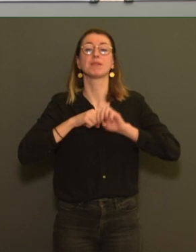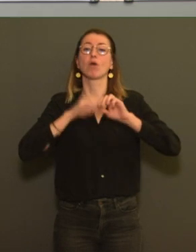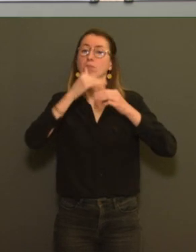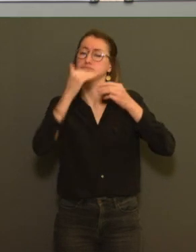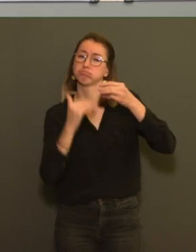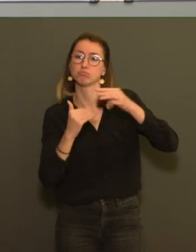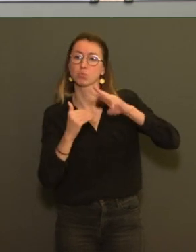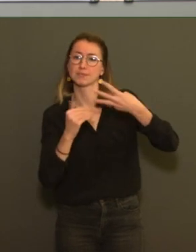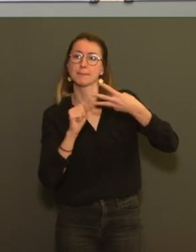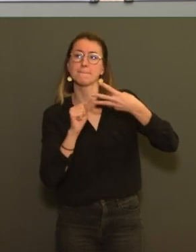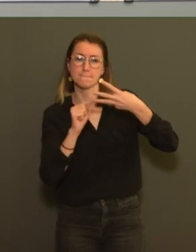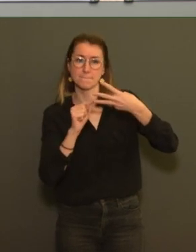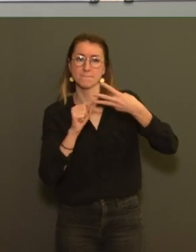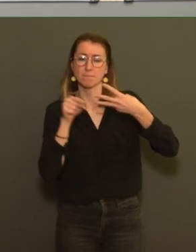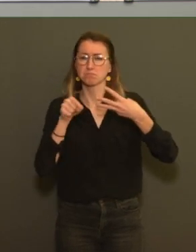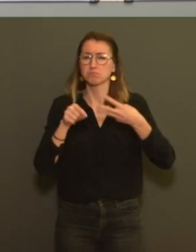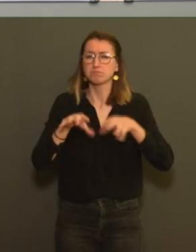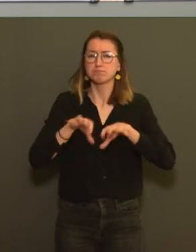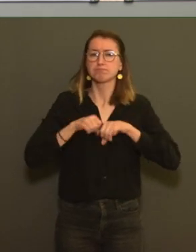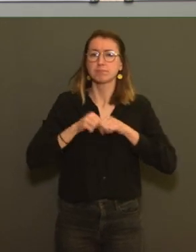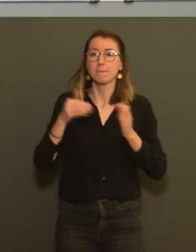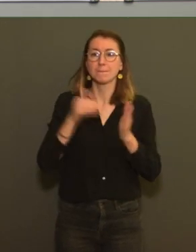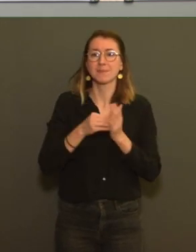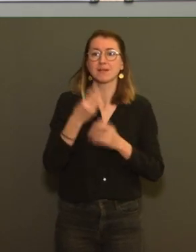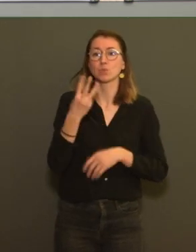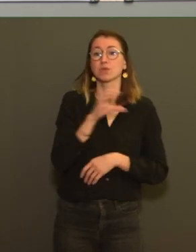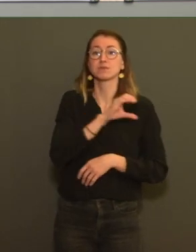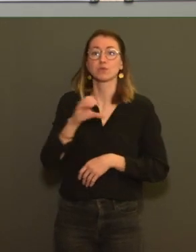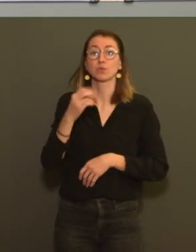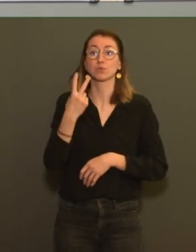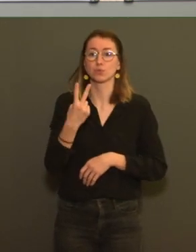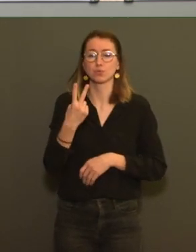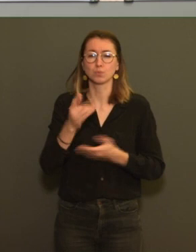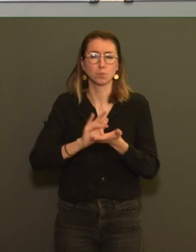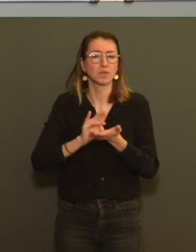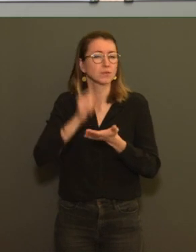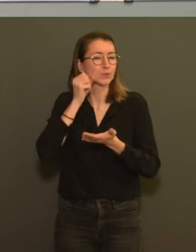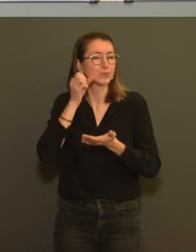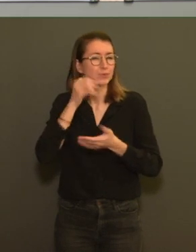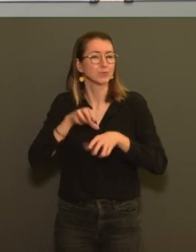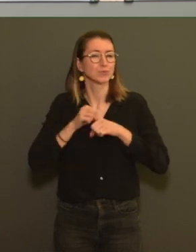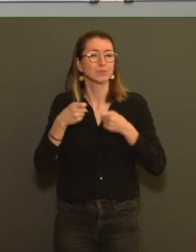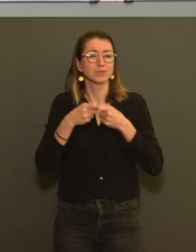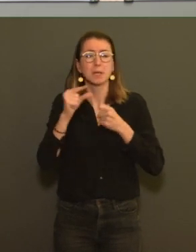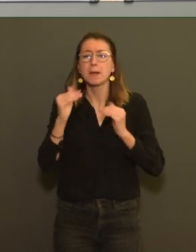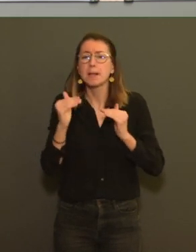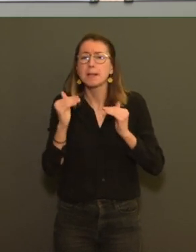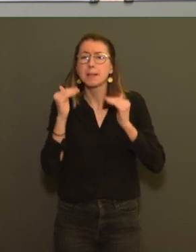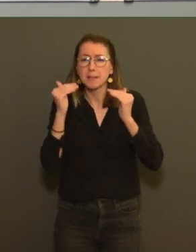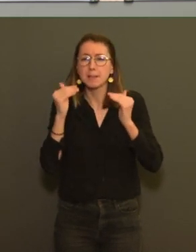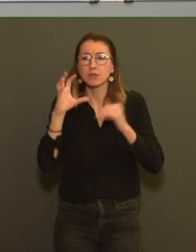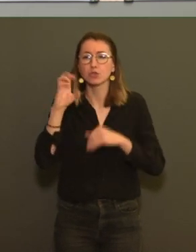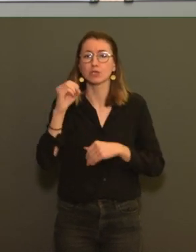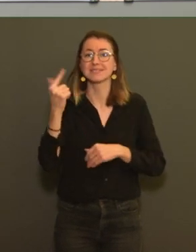1302 cas en moyenne par jour. Ceci n'est plus que, si je peux me permettre, une augmentation de 37% par rapport à la